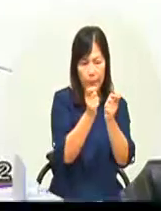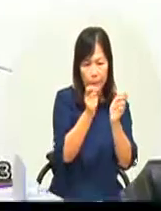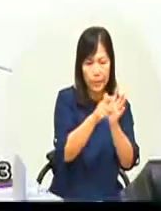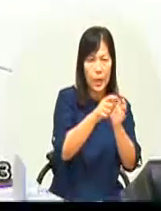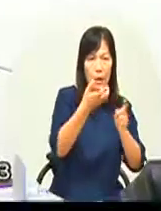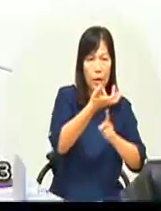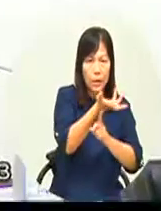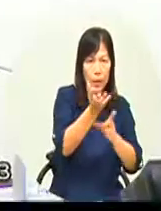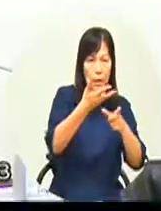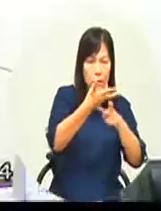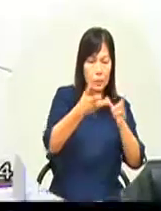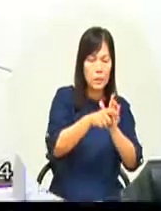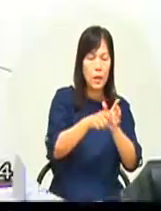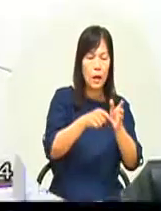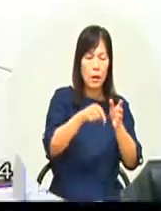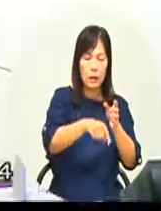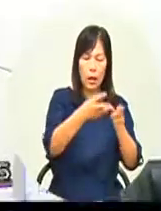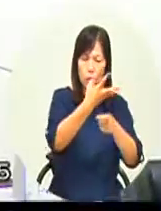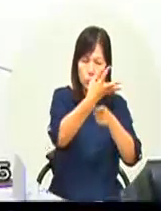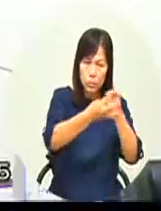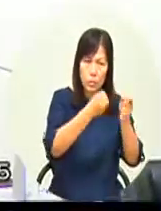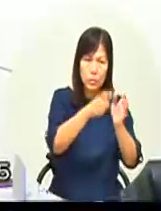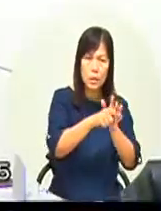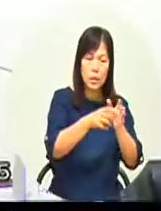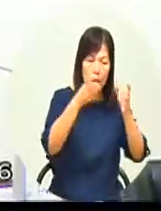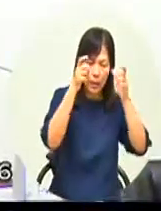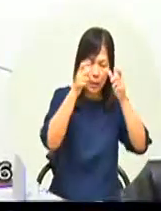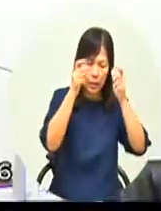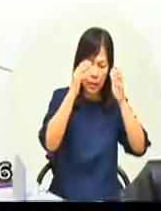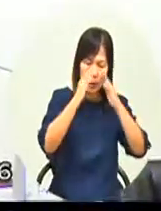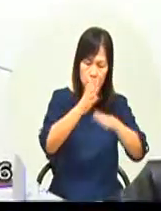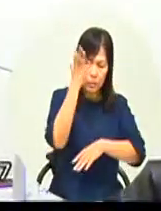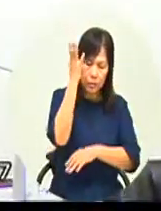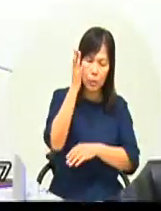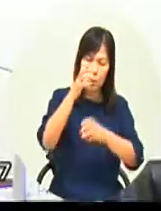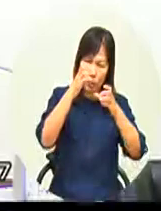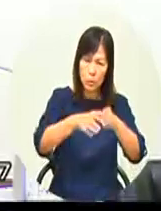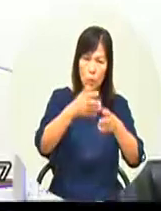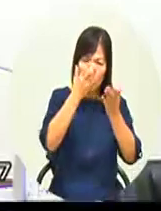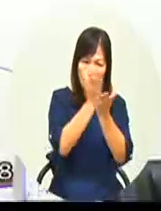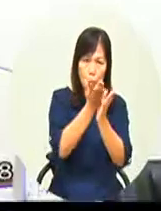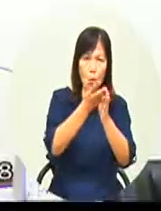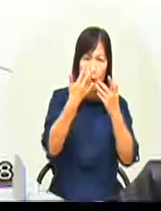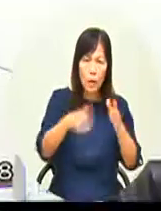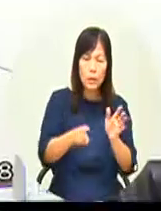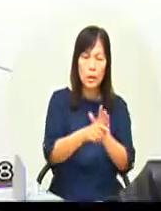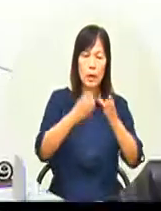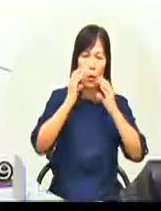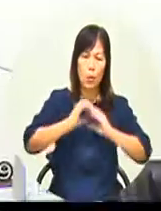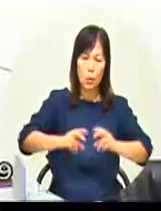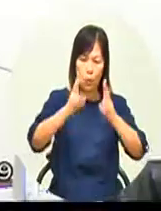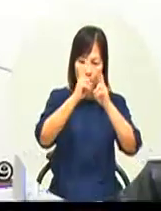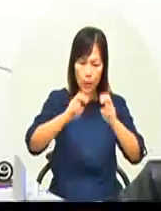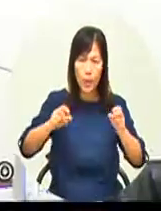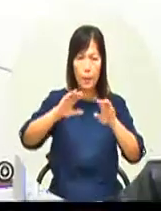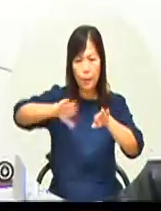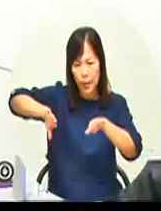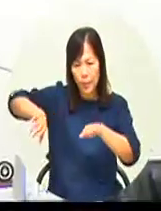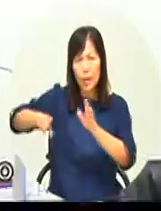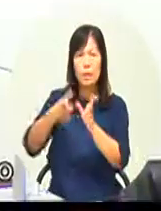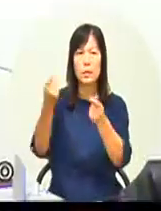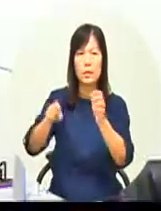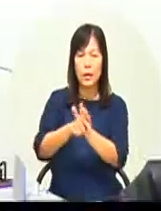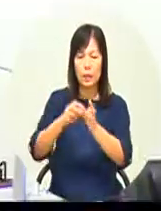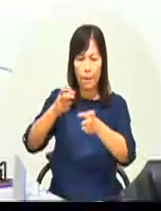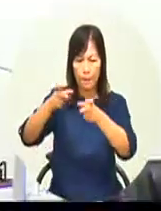莲池潭最近这几年啊，市政府也在那边建设很多，包括在孔庙旁边的有一个浮动的码